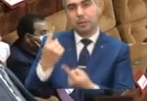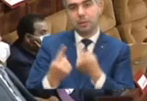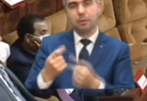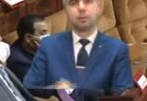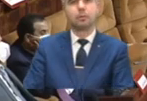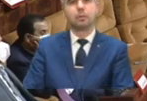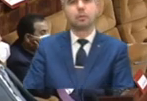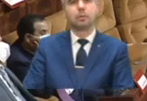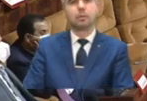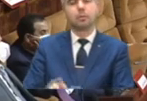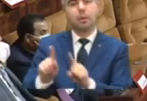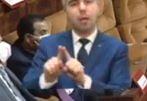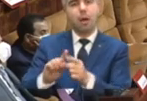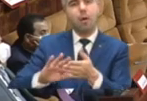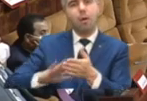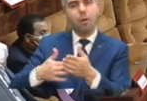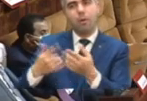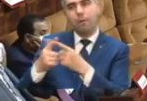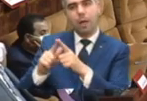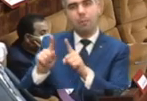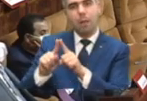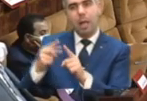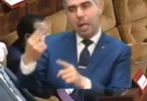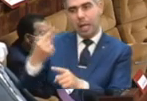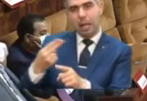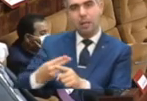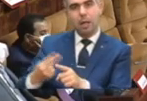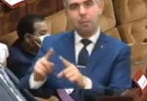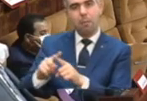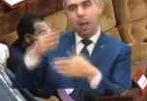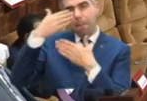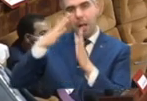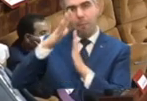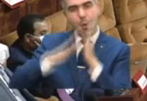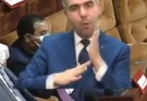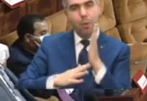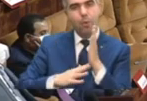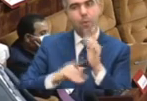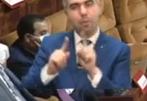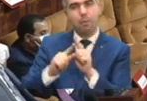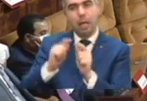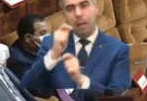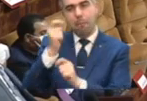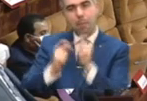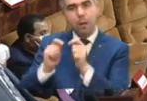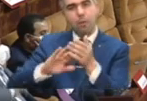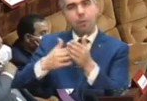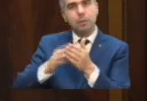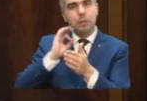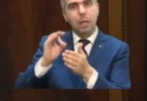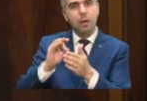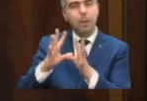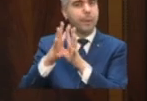على الخريطة الوطنية من شمالها إلى جنوبها بمنطق إعداد التراب. هذا المنطق لا زال